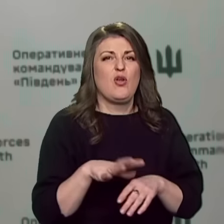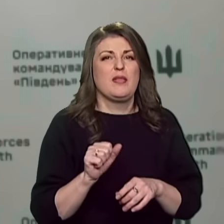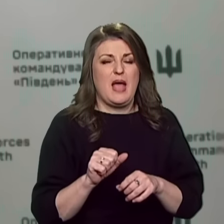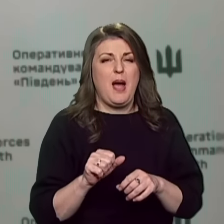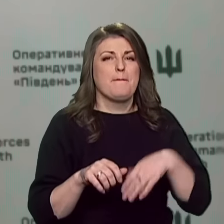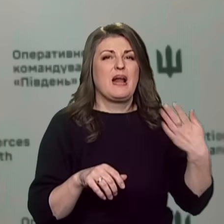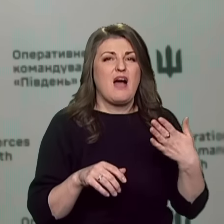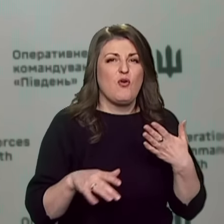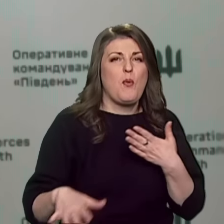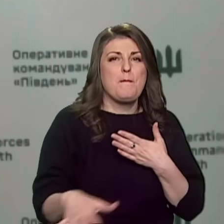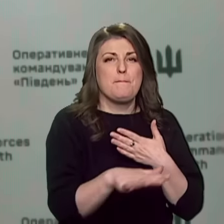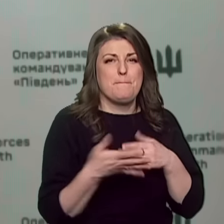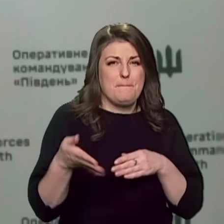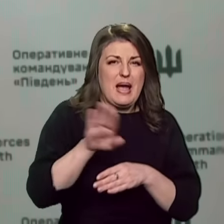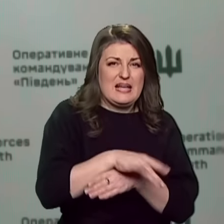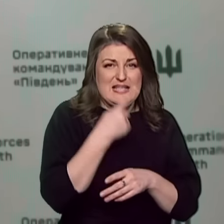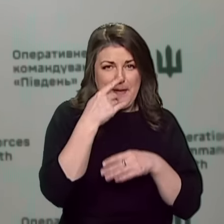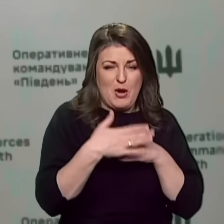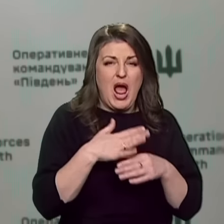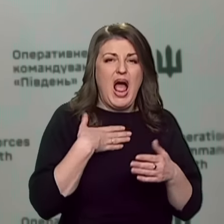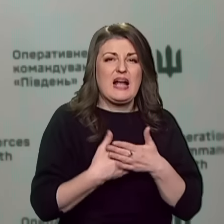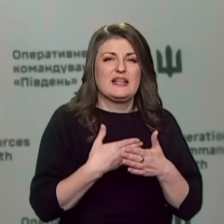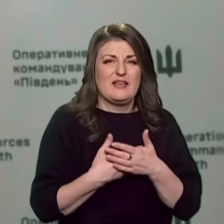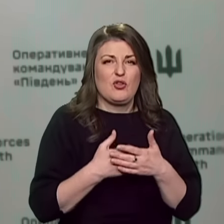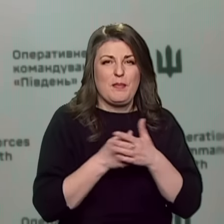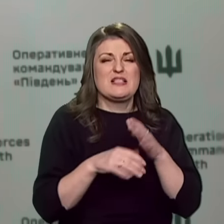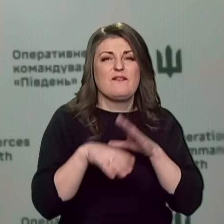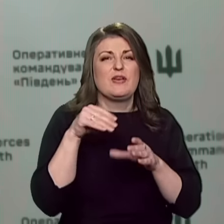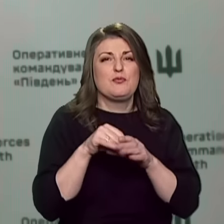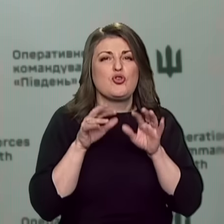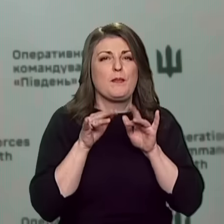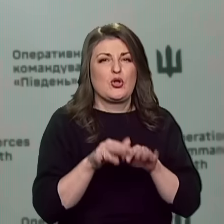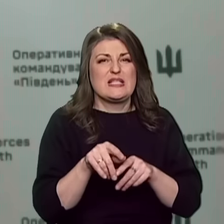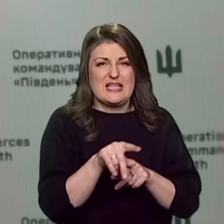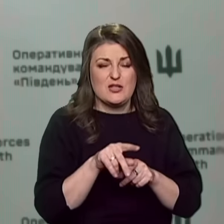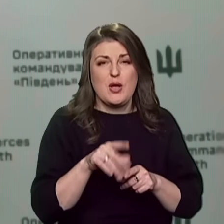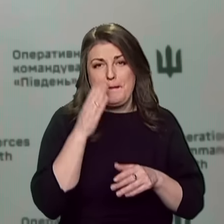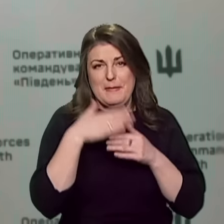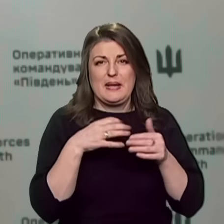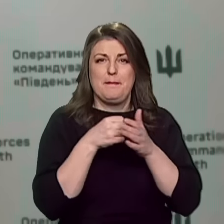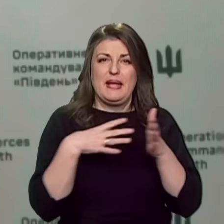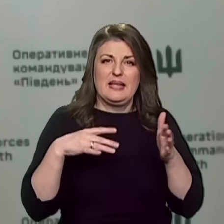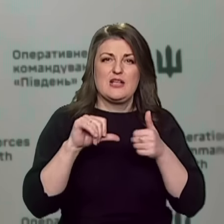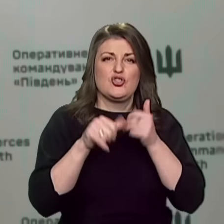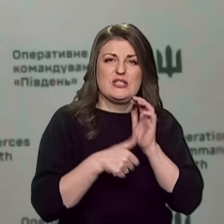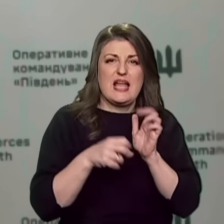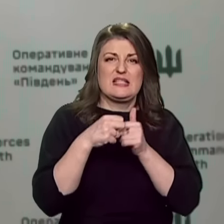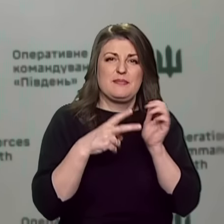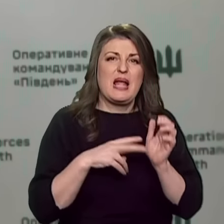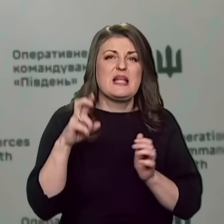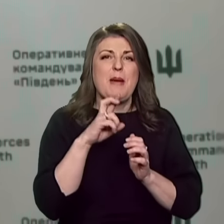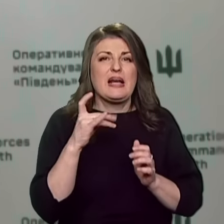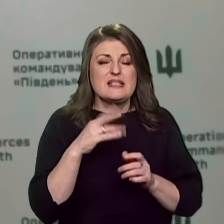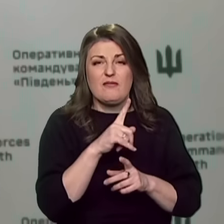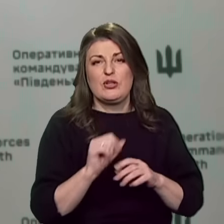правому березі. Це якраз напередодні активної фази виборчого процесу. Перед 15, 16, 17 березня